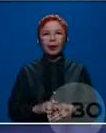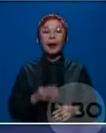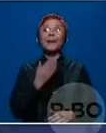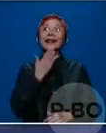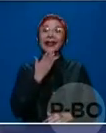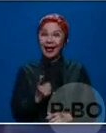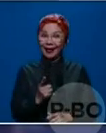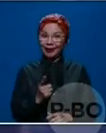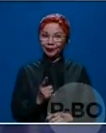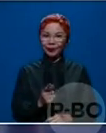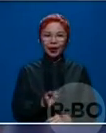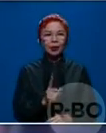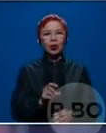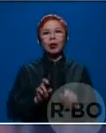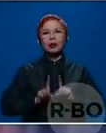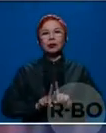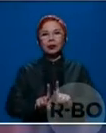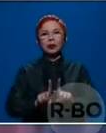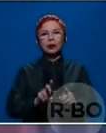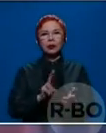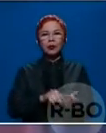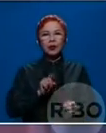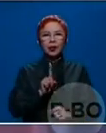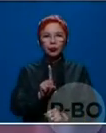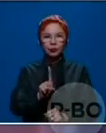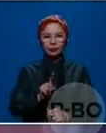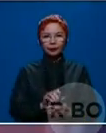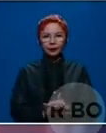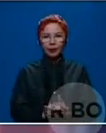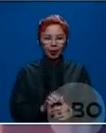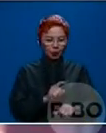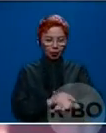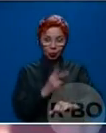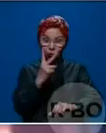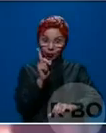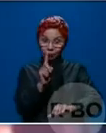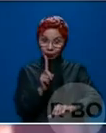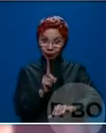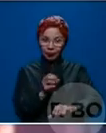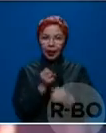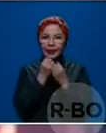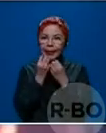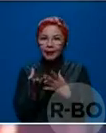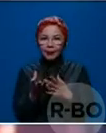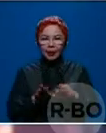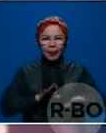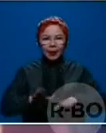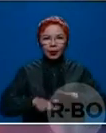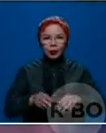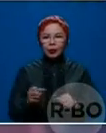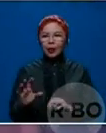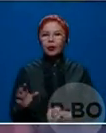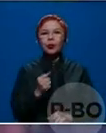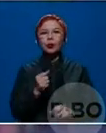pertanyaannya kepada paslon nomor s dalam waktu 2 menit jelaskan langkah yang akan Anda